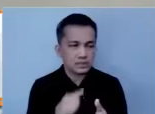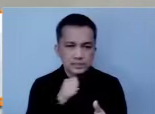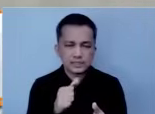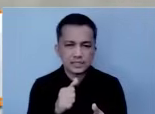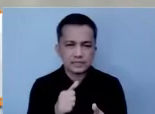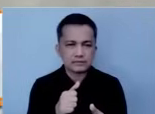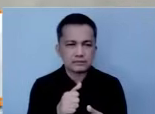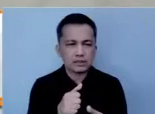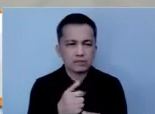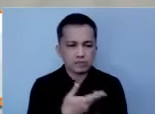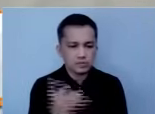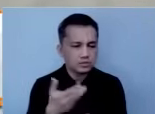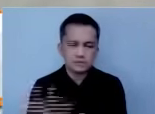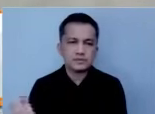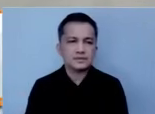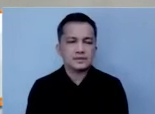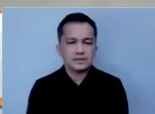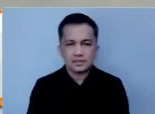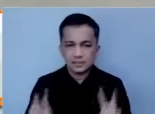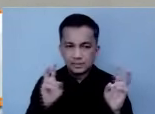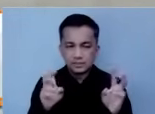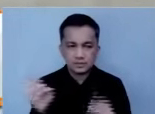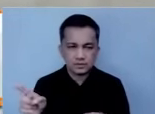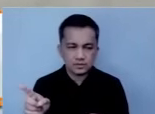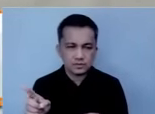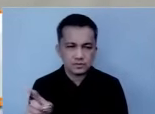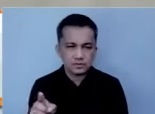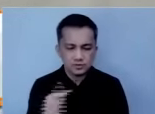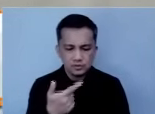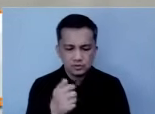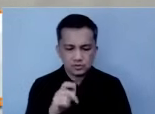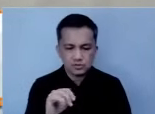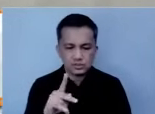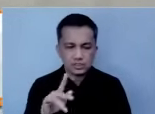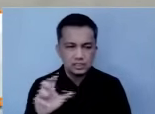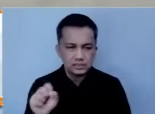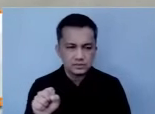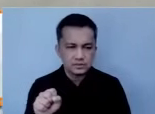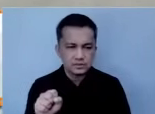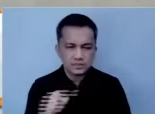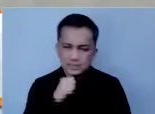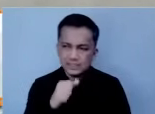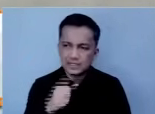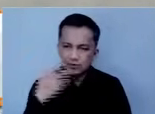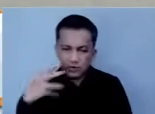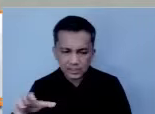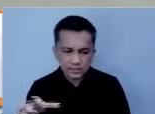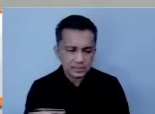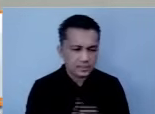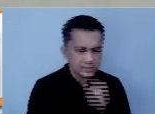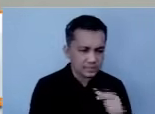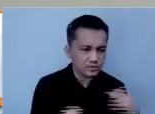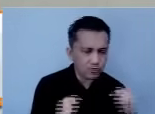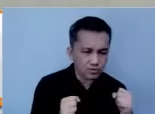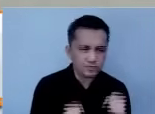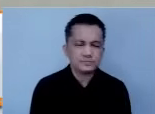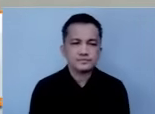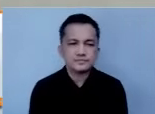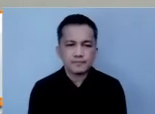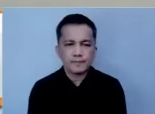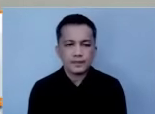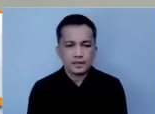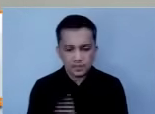anyone. So ayun yung tinatawag natin ng Goldilocks principle. Not too hot, not too cold. Approved din sa professor